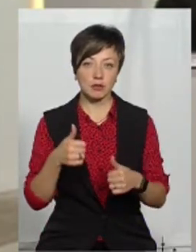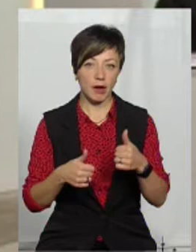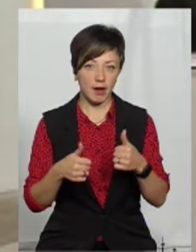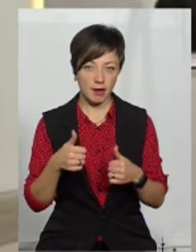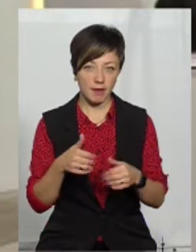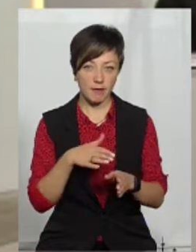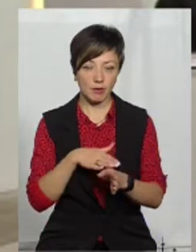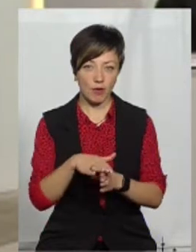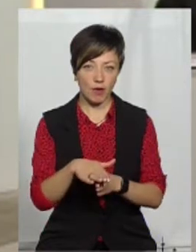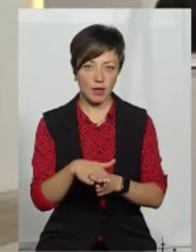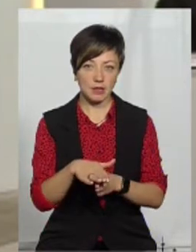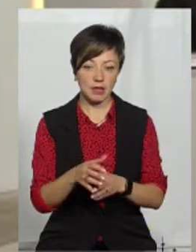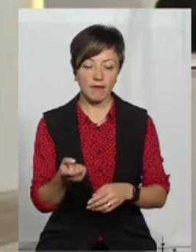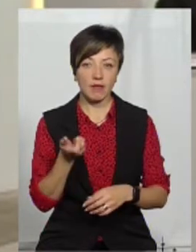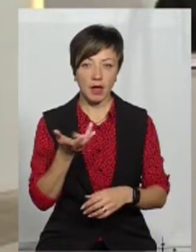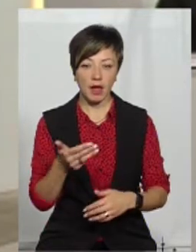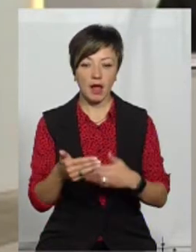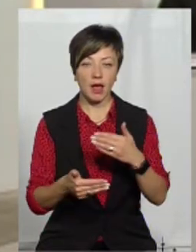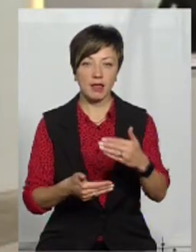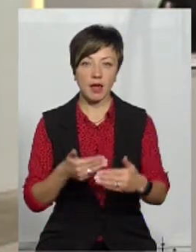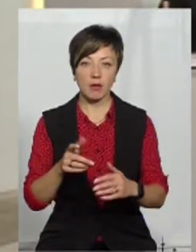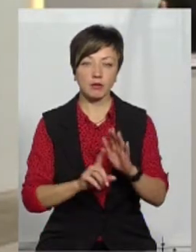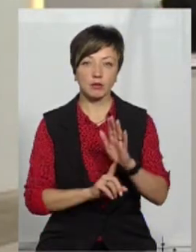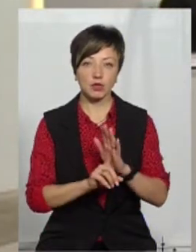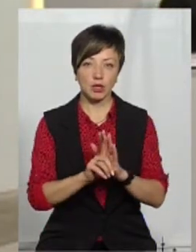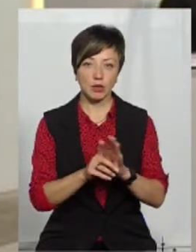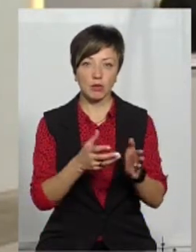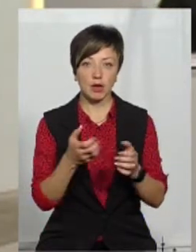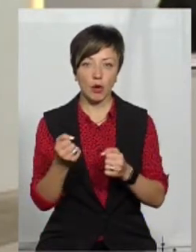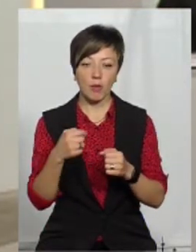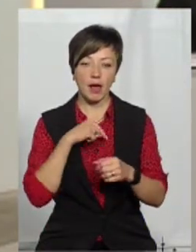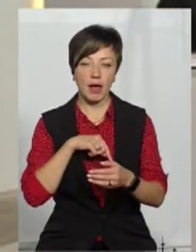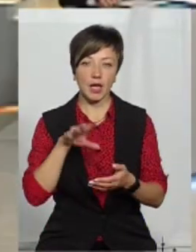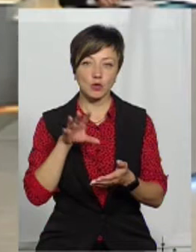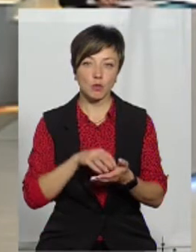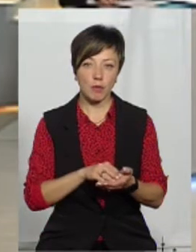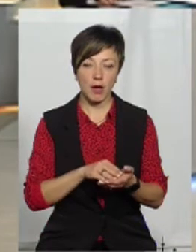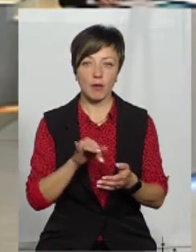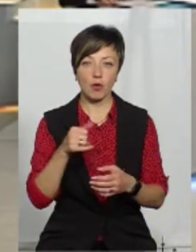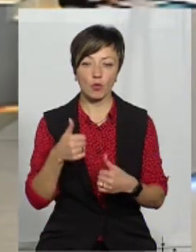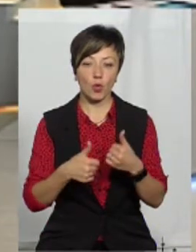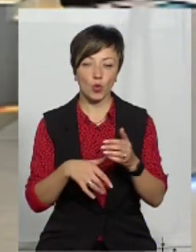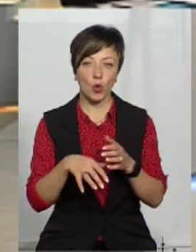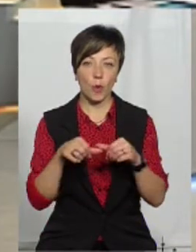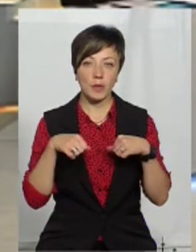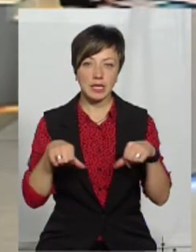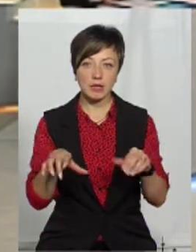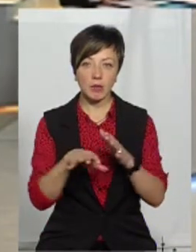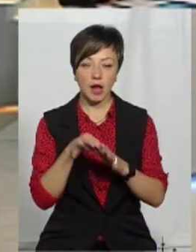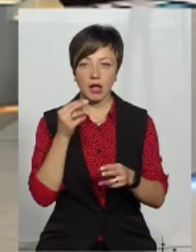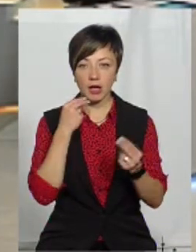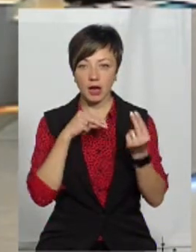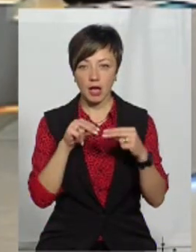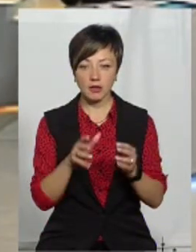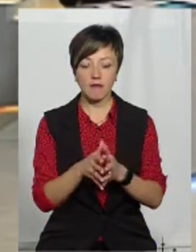змагання, яке відбувається декілька етапів. Значить, спочатку відбувається прийом резюме, потім конкурсна комісія обирає кращих, потім